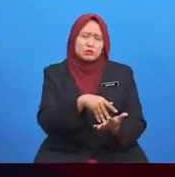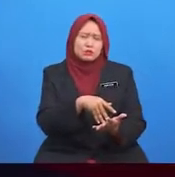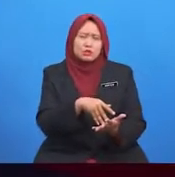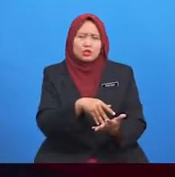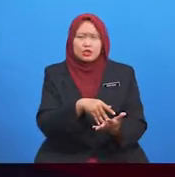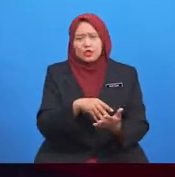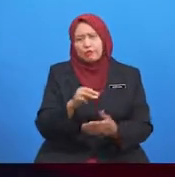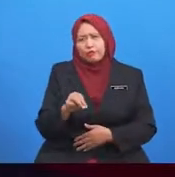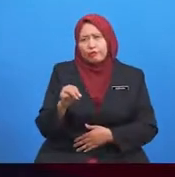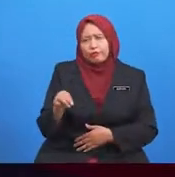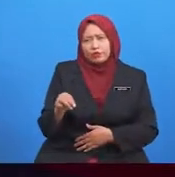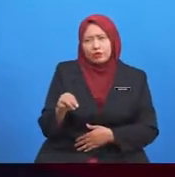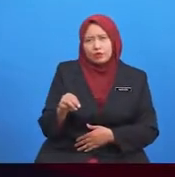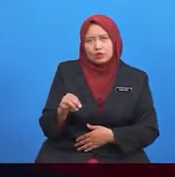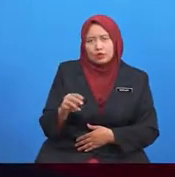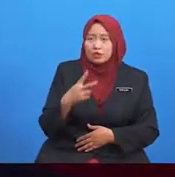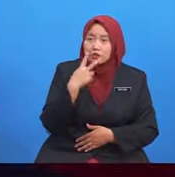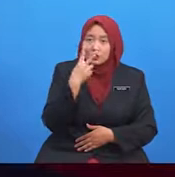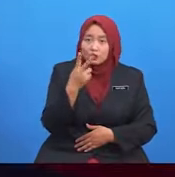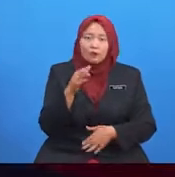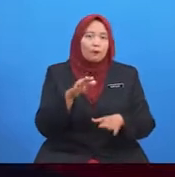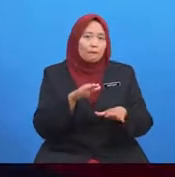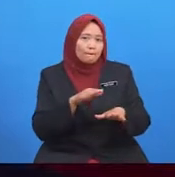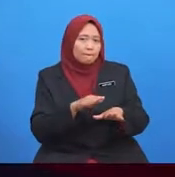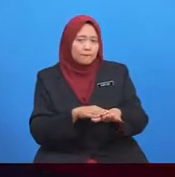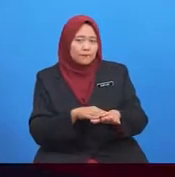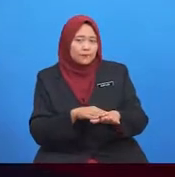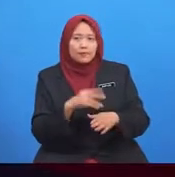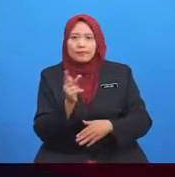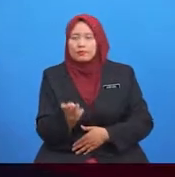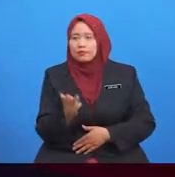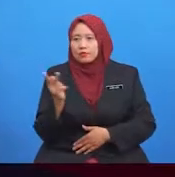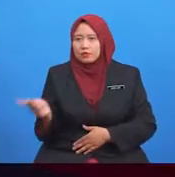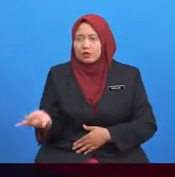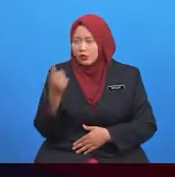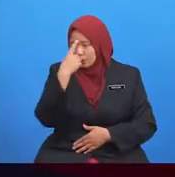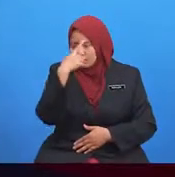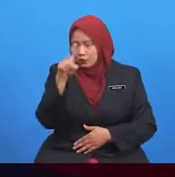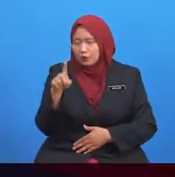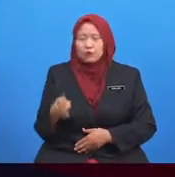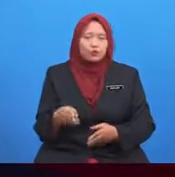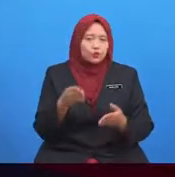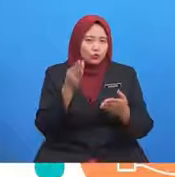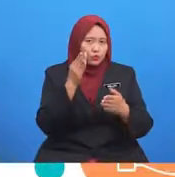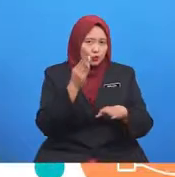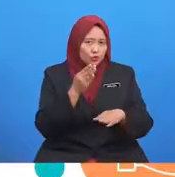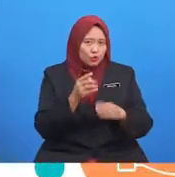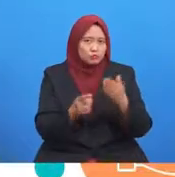kenal pasti pada produk yang digunakan untuk memotong mangga itu